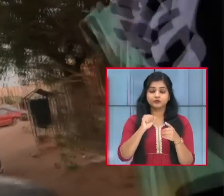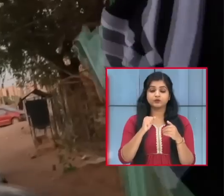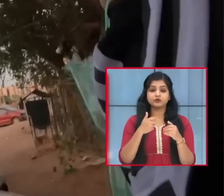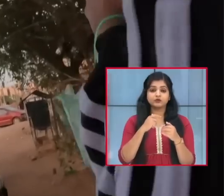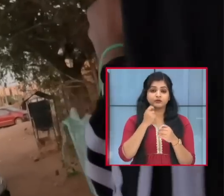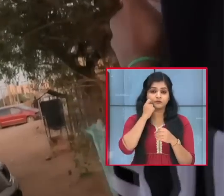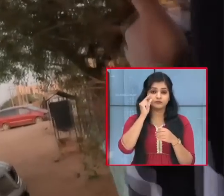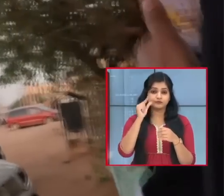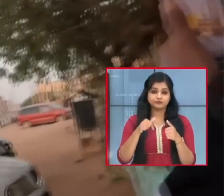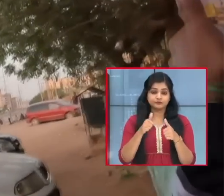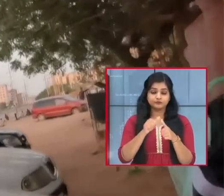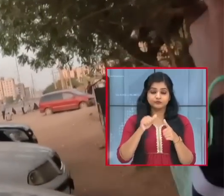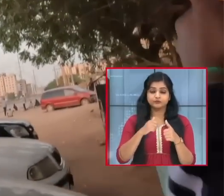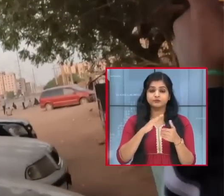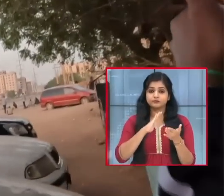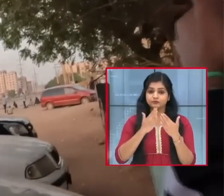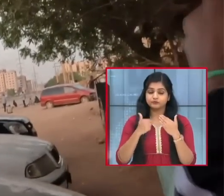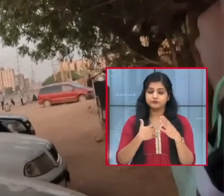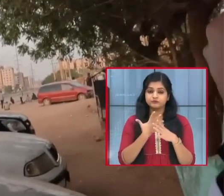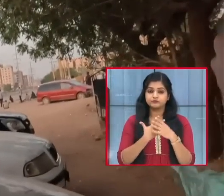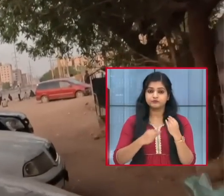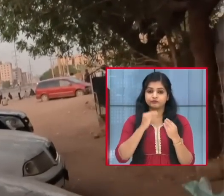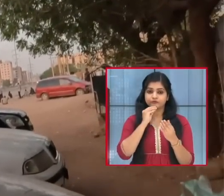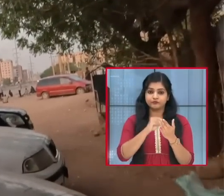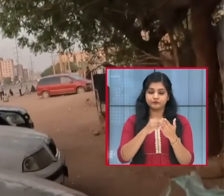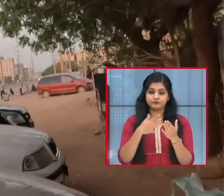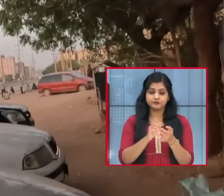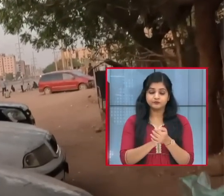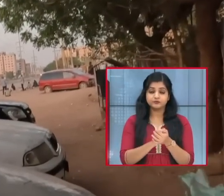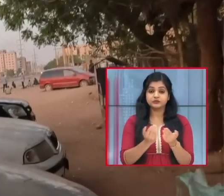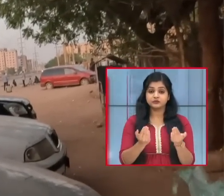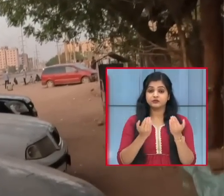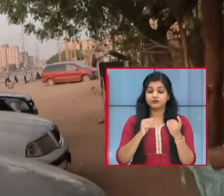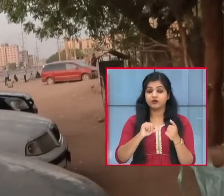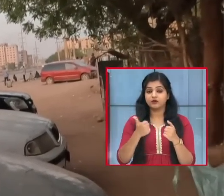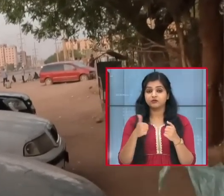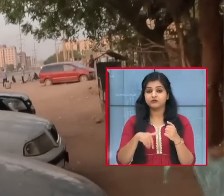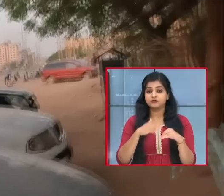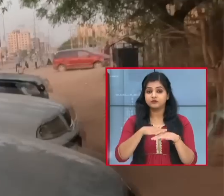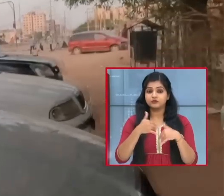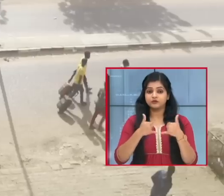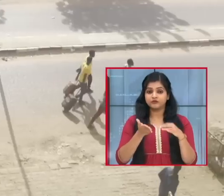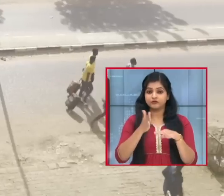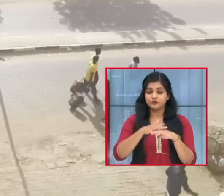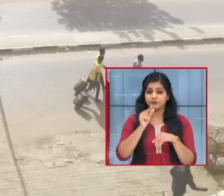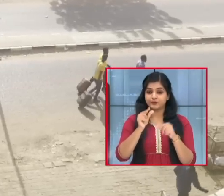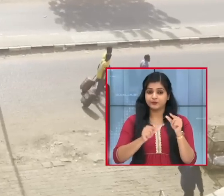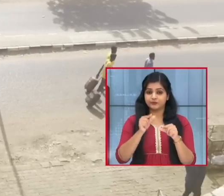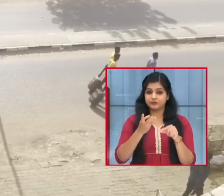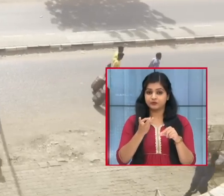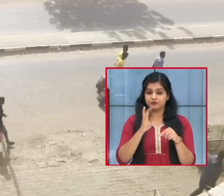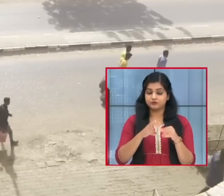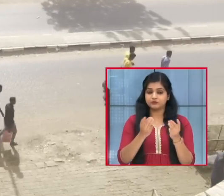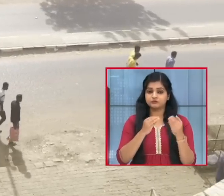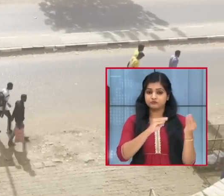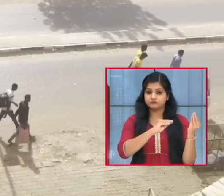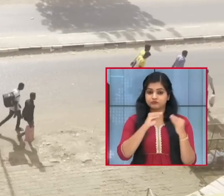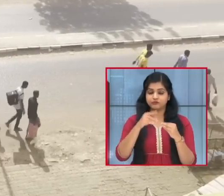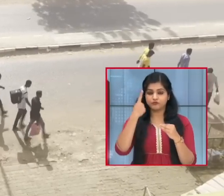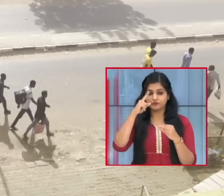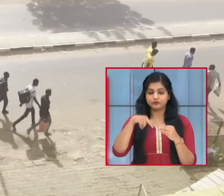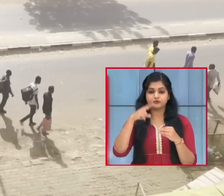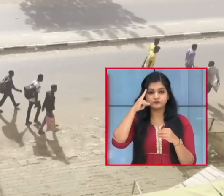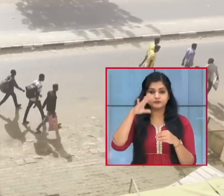മരണത്തിൽ അനുശോചനം രേഖപ്പെടുത്തി. തുടർന്നാണ് സുരക്ഷിതമായിട്ട് ഇന്ത്യയിലേക്ക് ഈ സുഡാനിൽ നിന്നുള്ളവരെ എത്തിക്കാനുള്ള തീരുമാനം